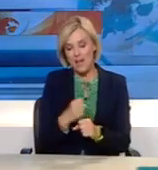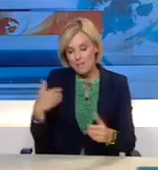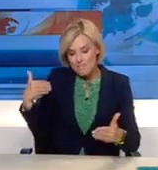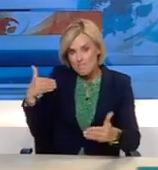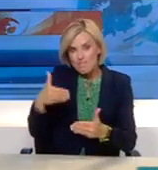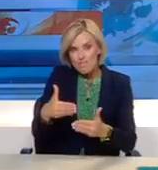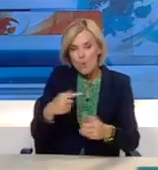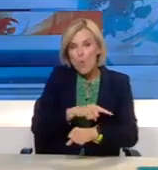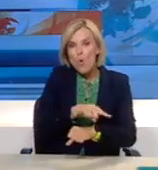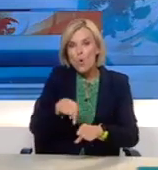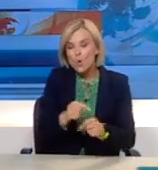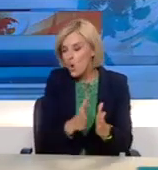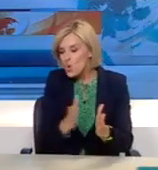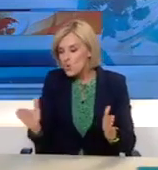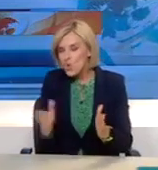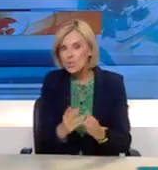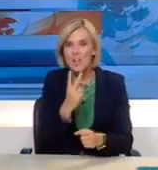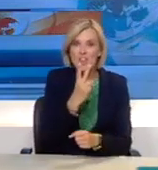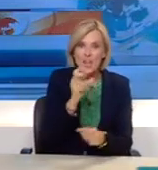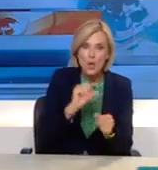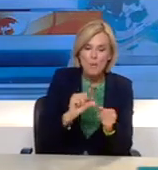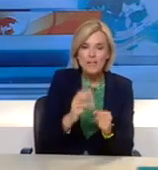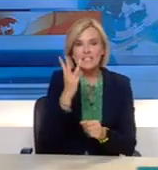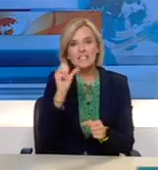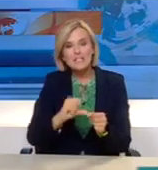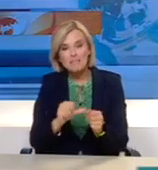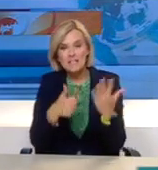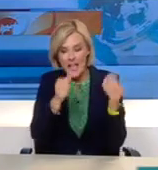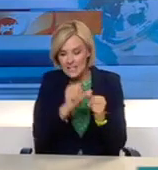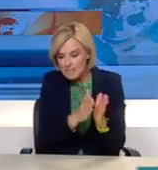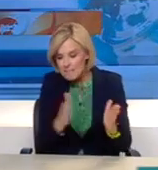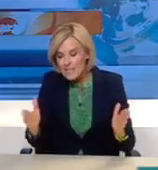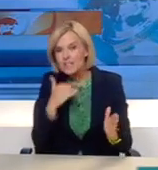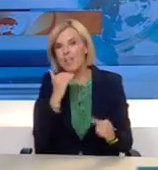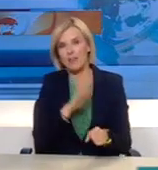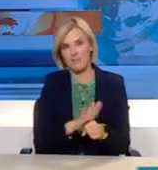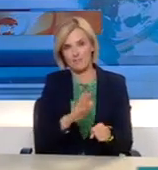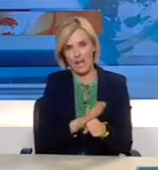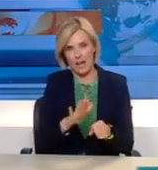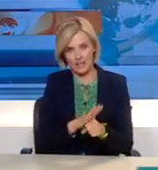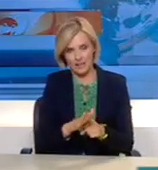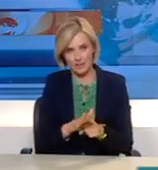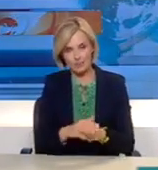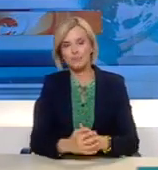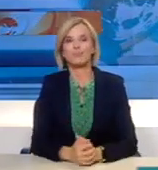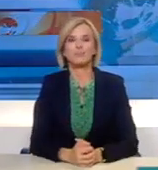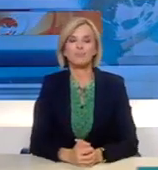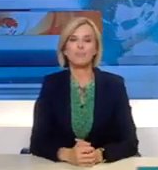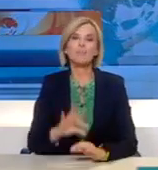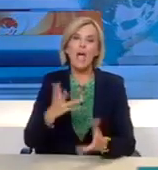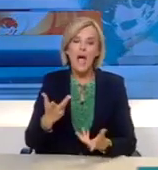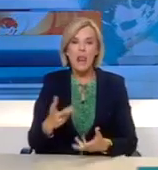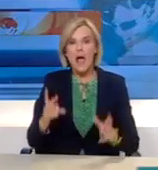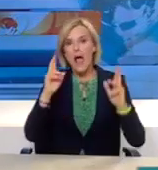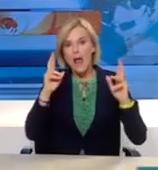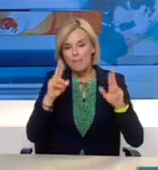δεδομένου χρονικού πλαισίου 2, 3 ή 6 μηνών. Όμως θεωρούμε ότι ένας συνδυασμός ορθολογισμού, επιστημονικής